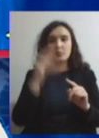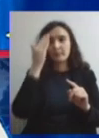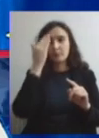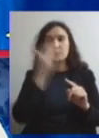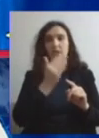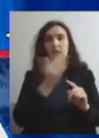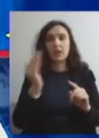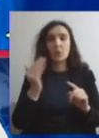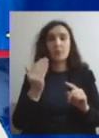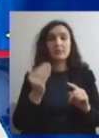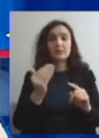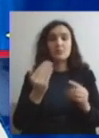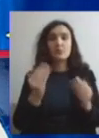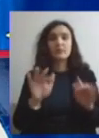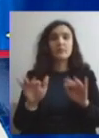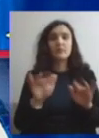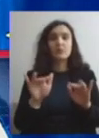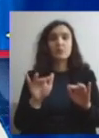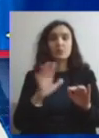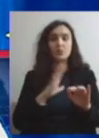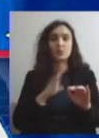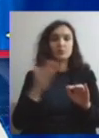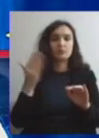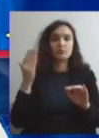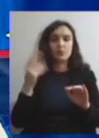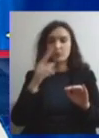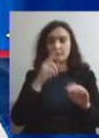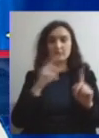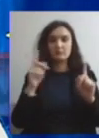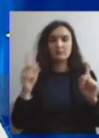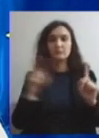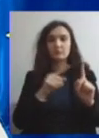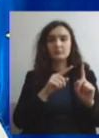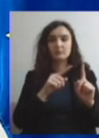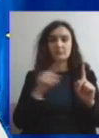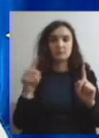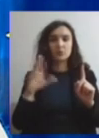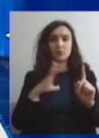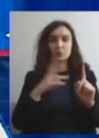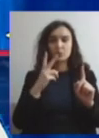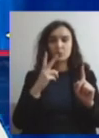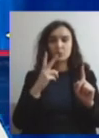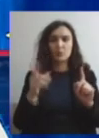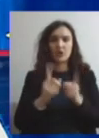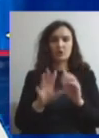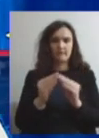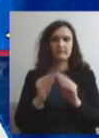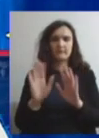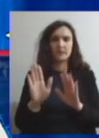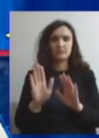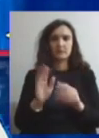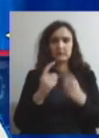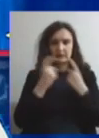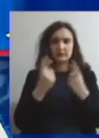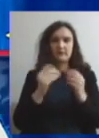ის ქცევა, რომელიც შესწავლილი იქნა ბოლო ორი თვის მანძილზე, არავითარ შემთხვევაში არ შეიცვალოს, როგორც კი ჩვენ